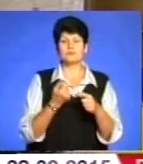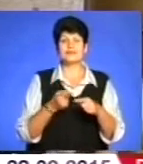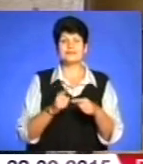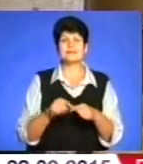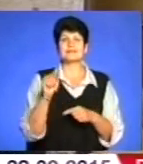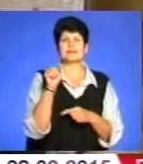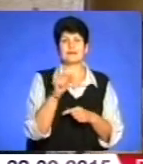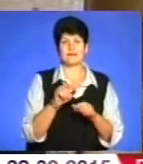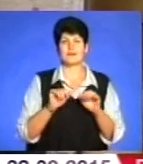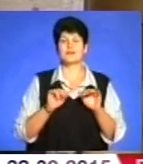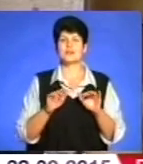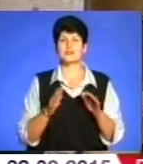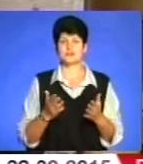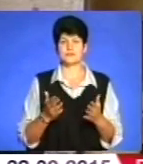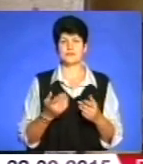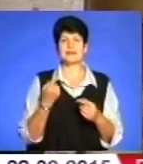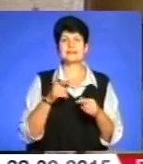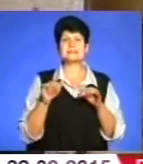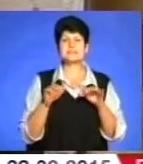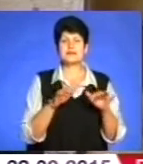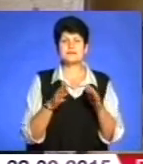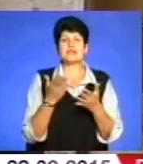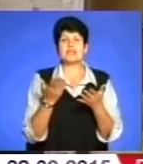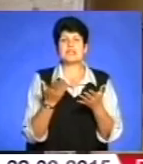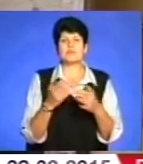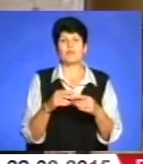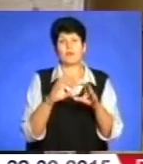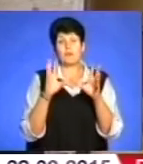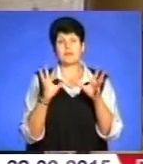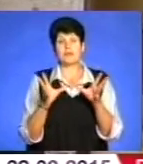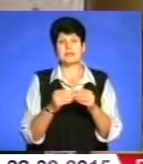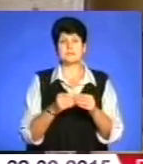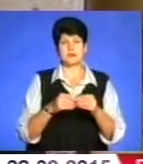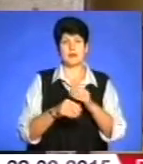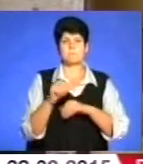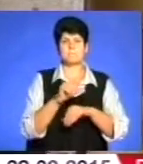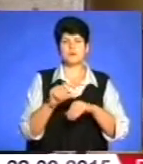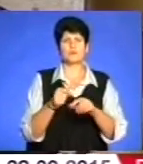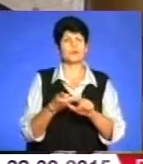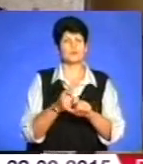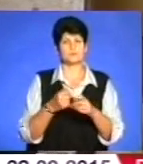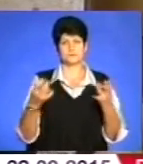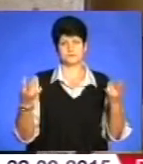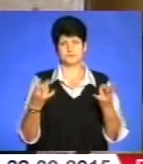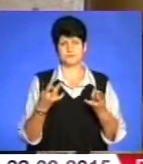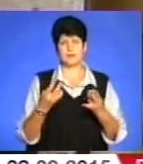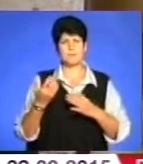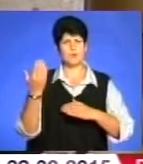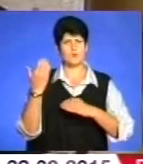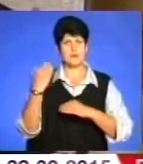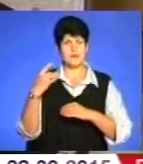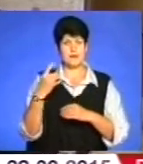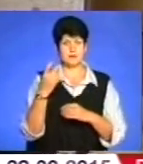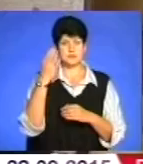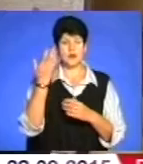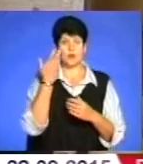річ, такий засіб, який, в принципі, на передовій дуже потрібен. І попередній раз, коли хлопці побачили,